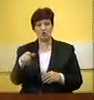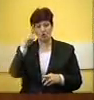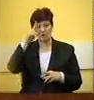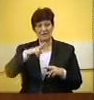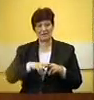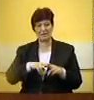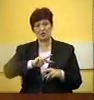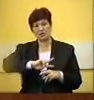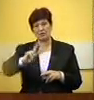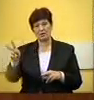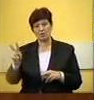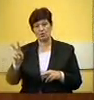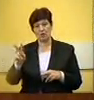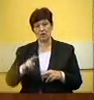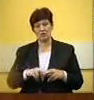se rešava na